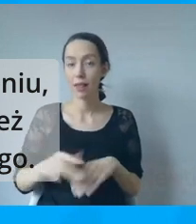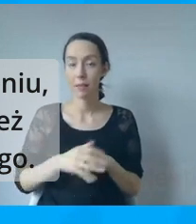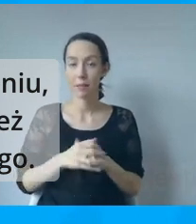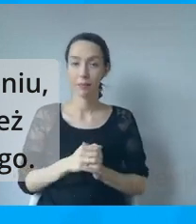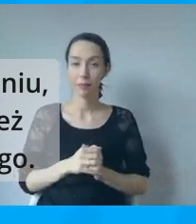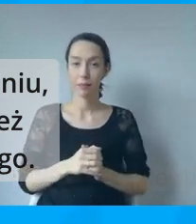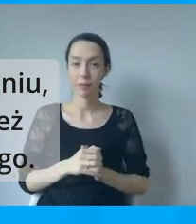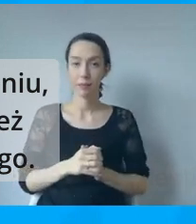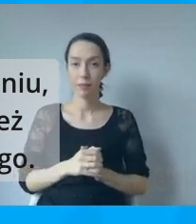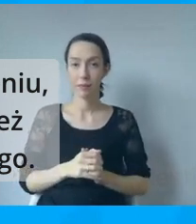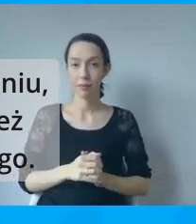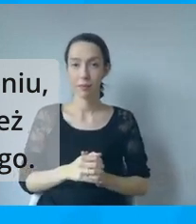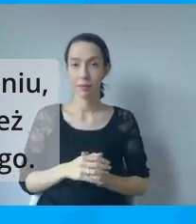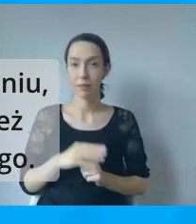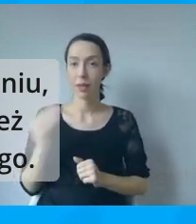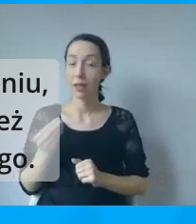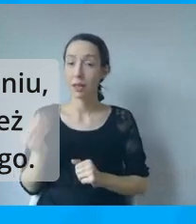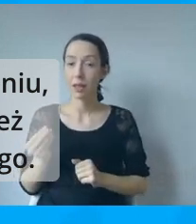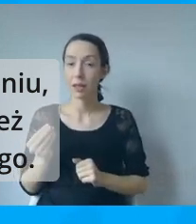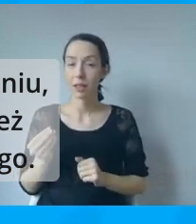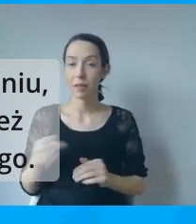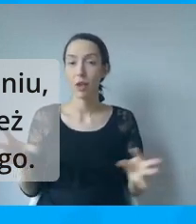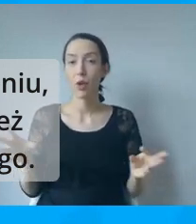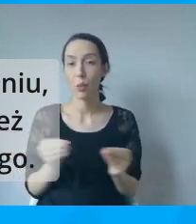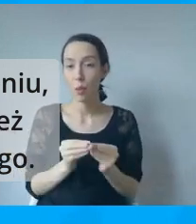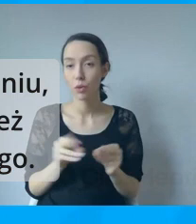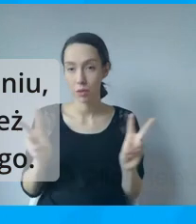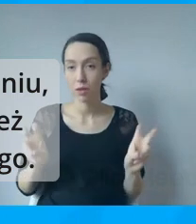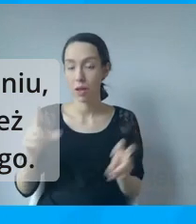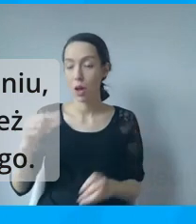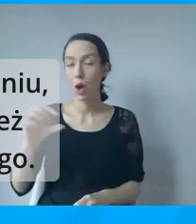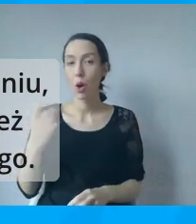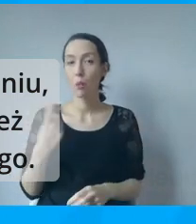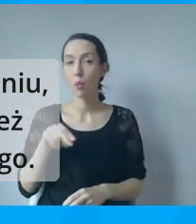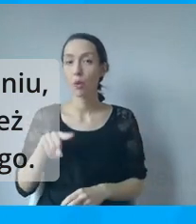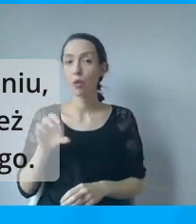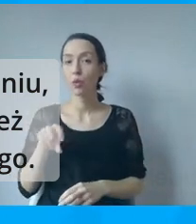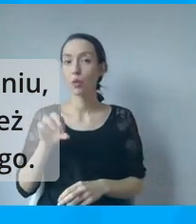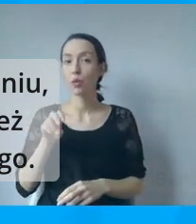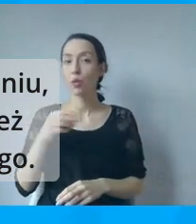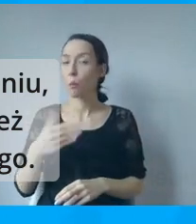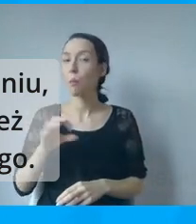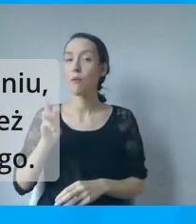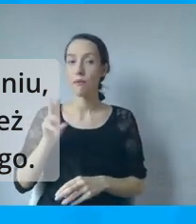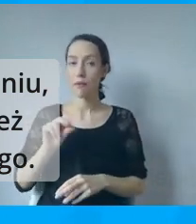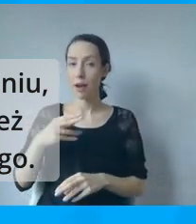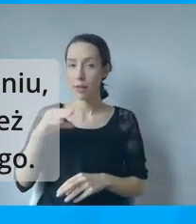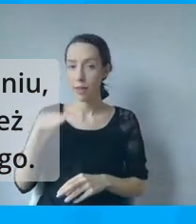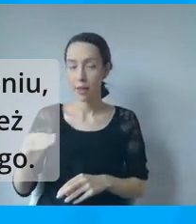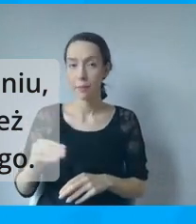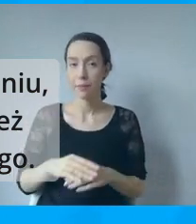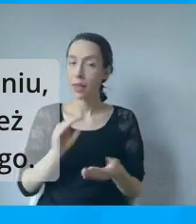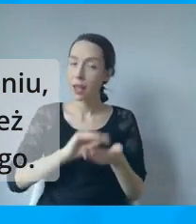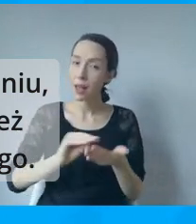I oprócz tego też w podsumowaniu po prostu napisać, albo w doświadczeniu, że po prostu na którymś tam